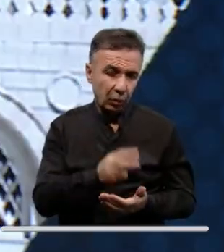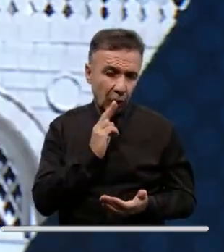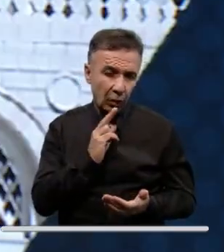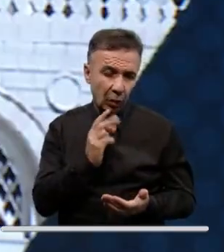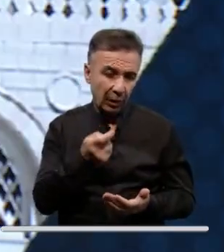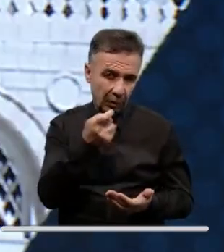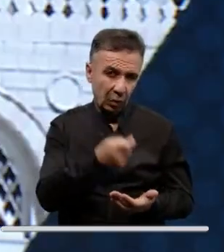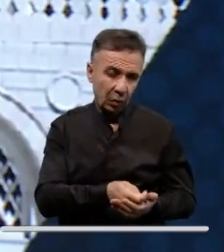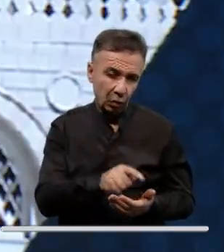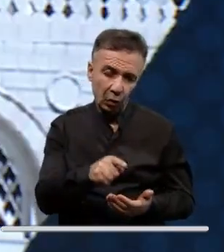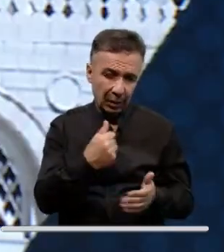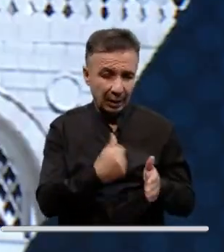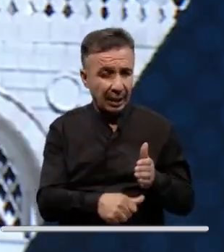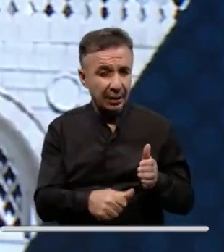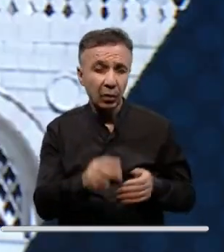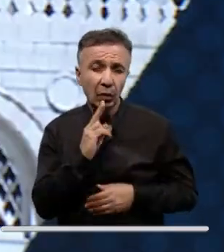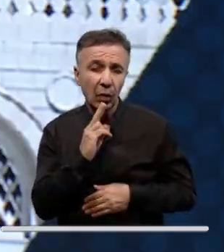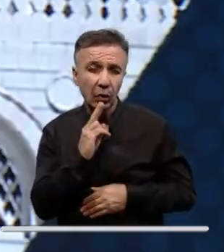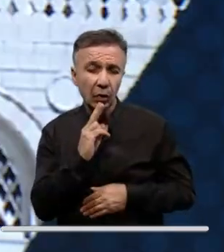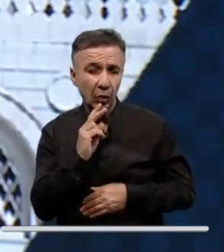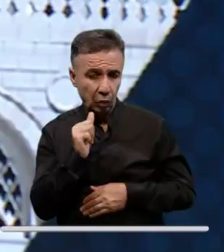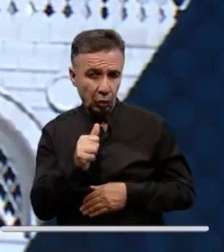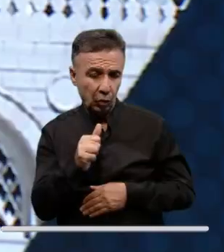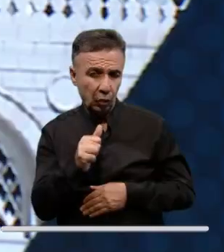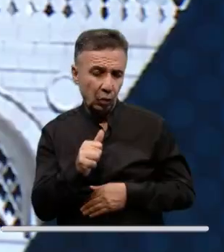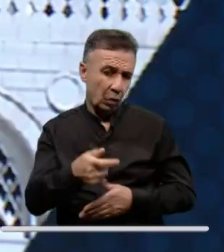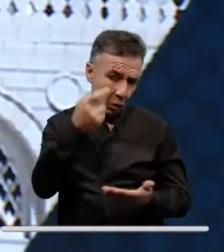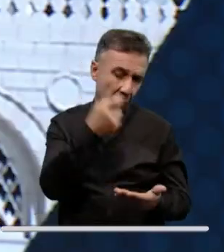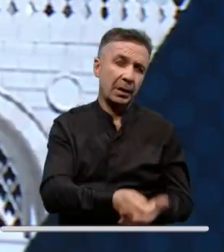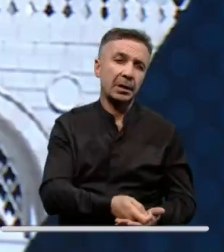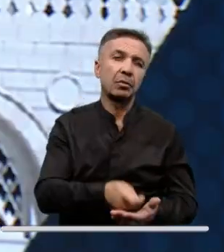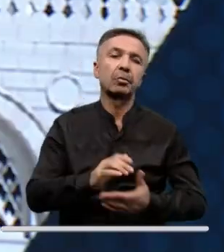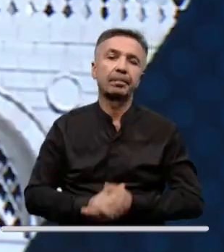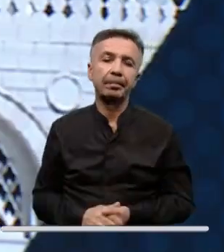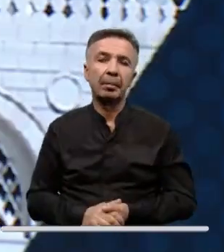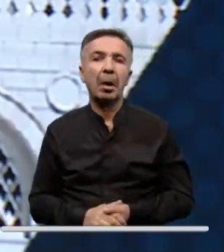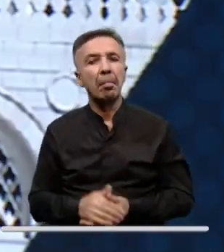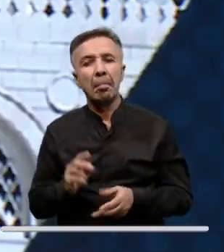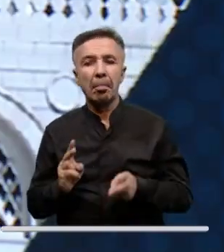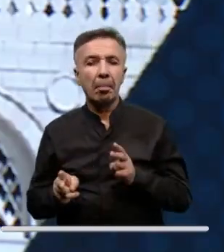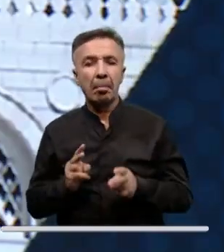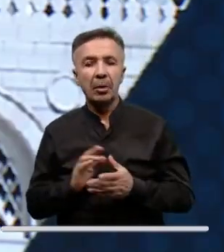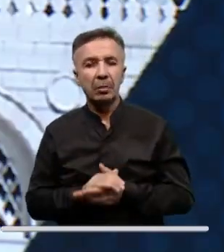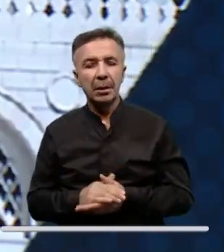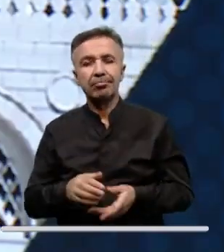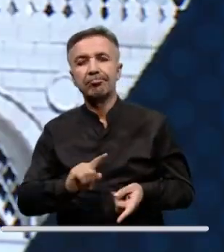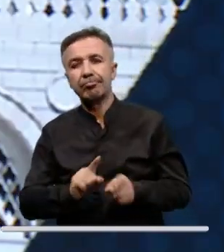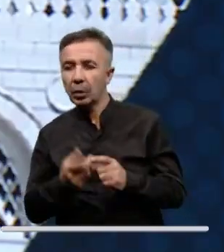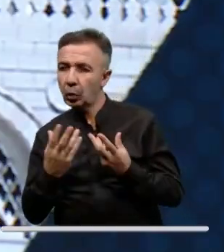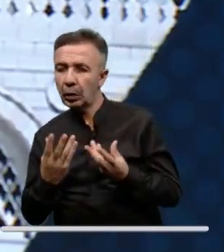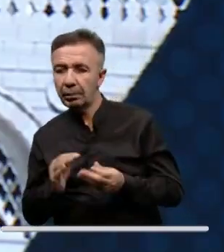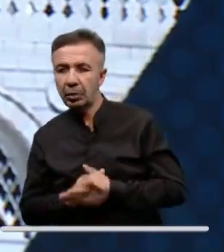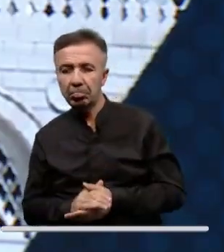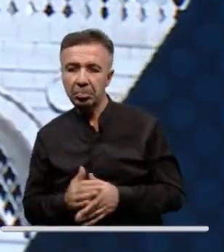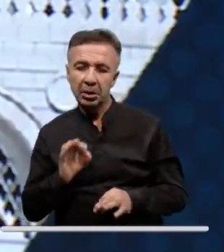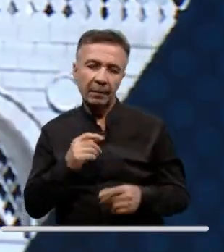şu tarihte en son ödeyeceksin diyor banka Eee kişi bu bazı durumlarda değişiyor kişiler farklı